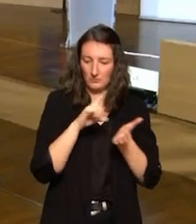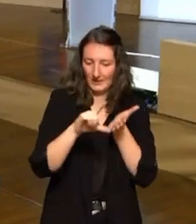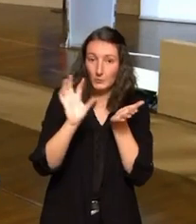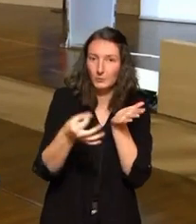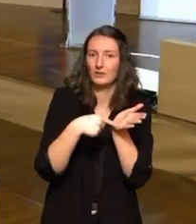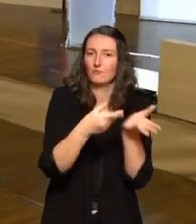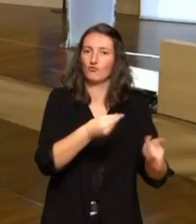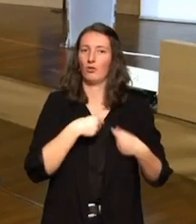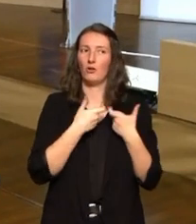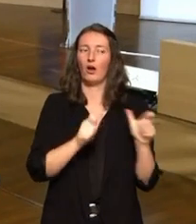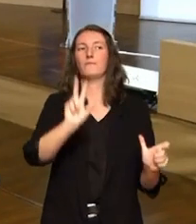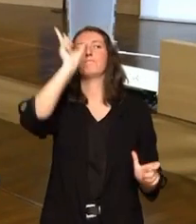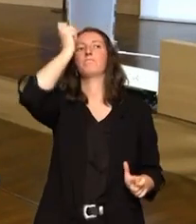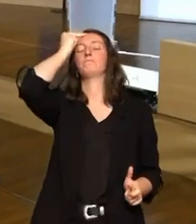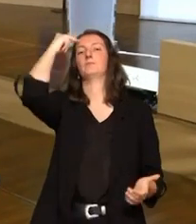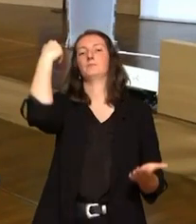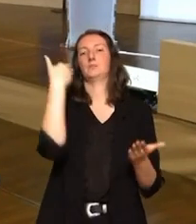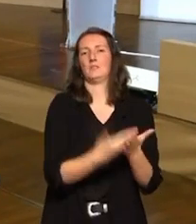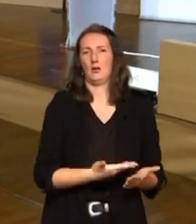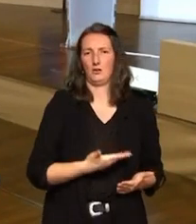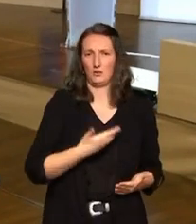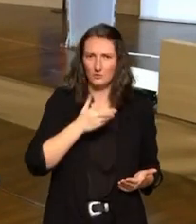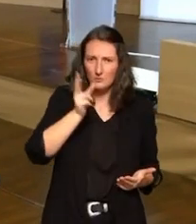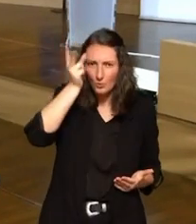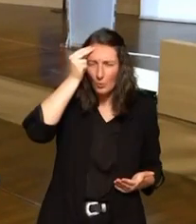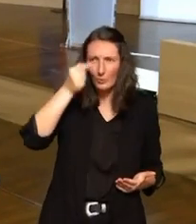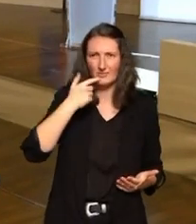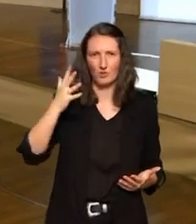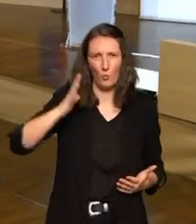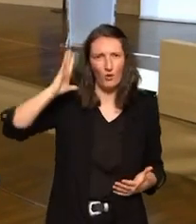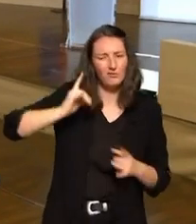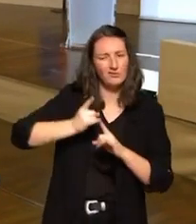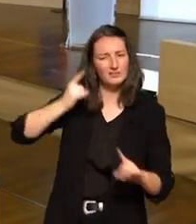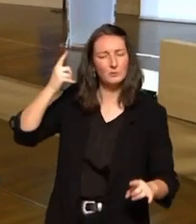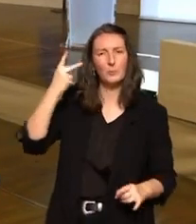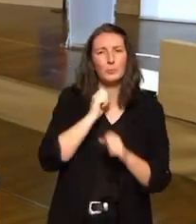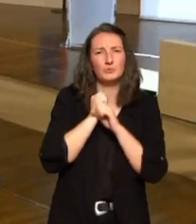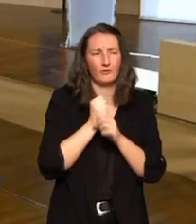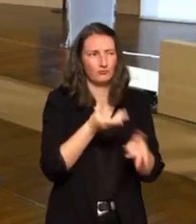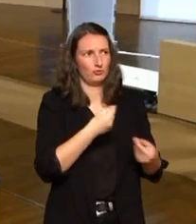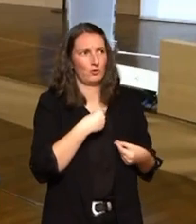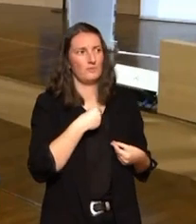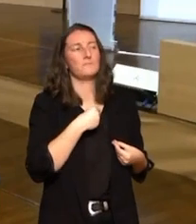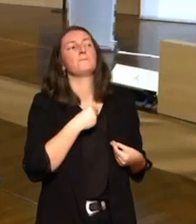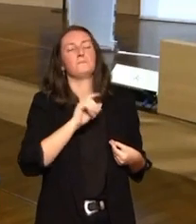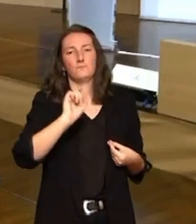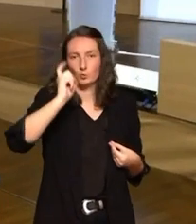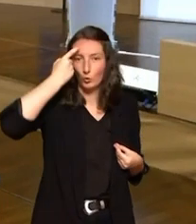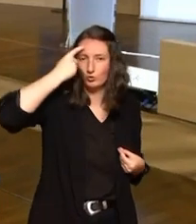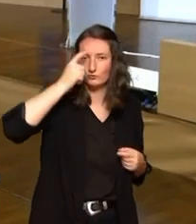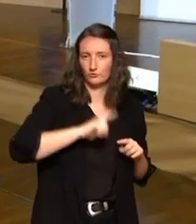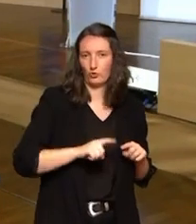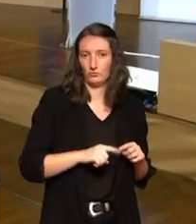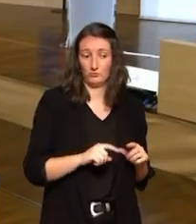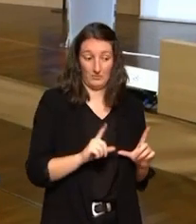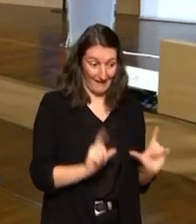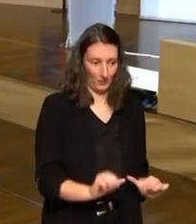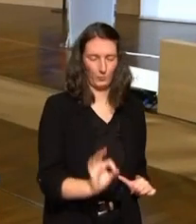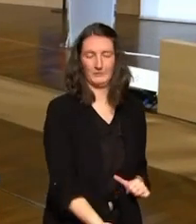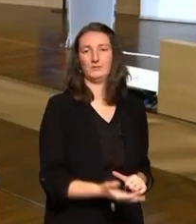plaies, du sel sur des plaies à vif, et me les montrer devant moi et me dire « ça existe, regardez, ça